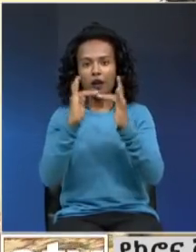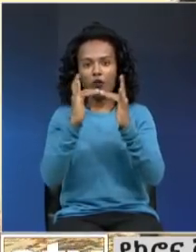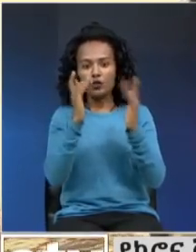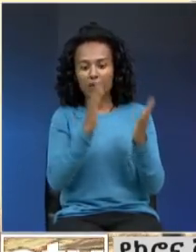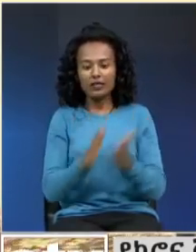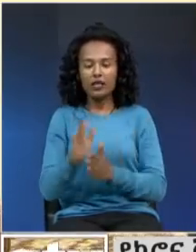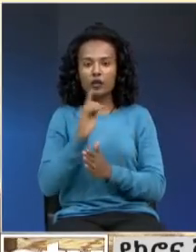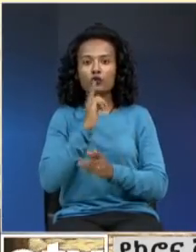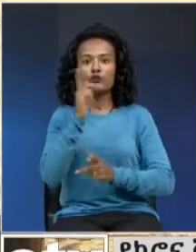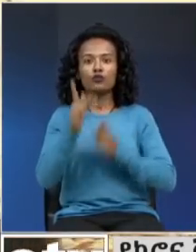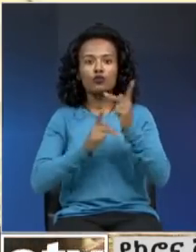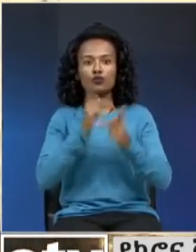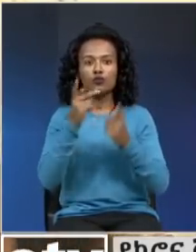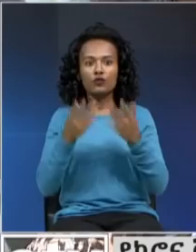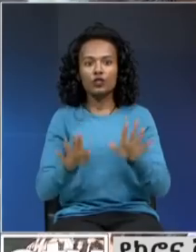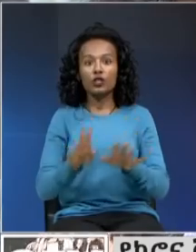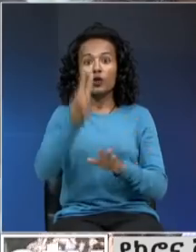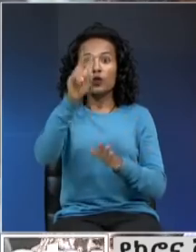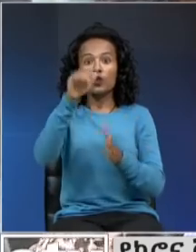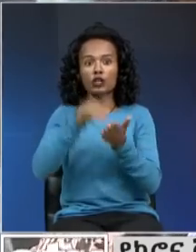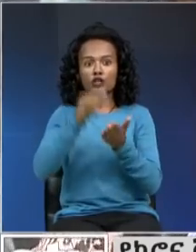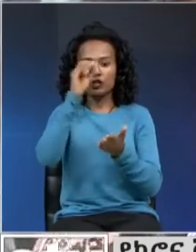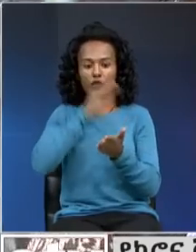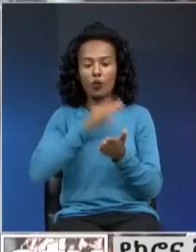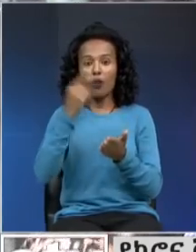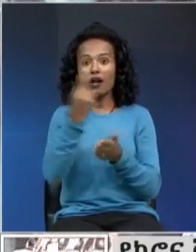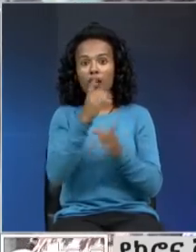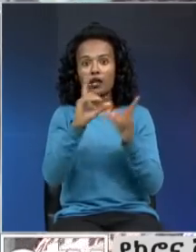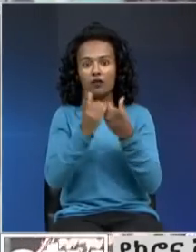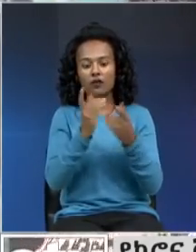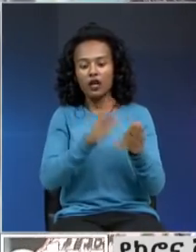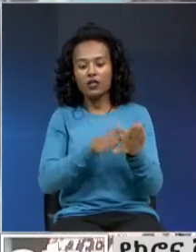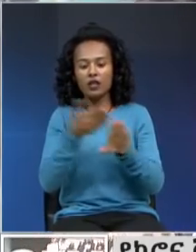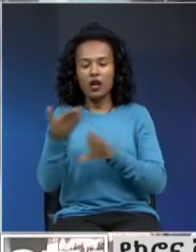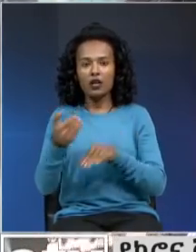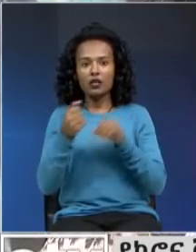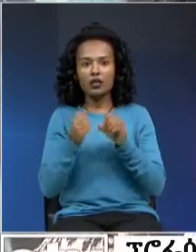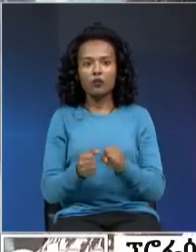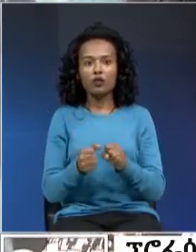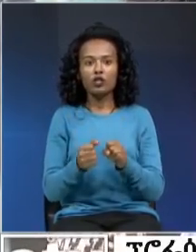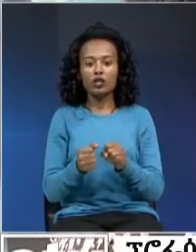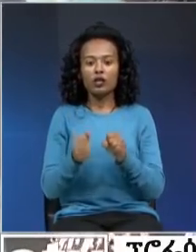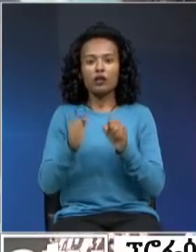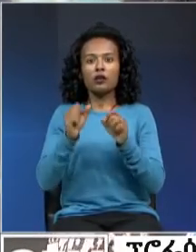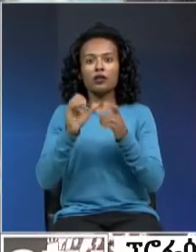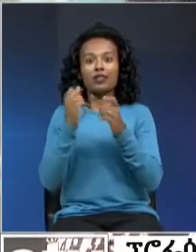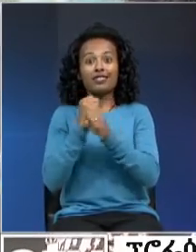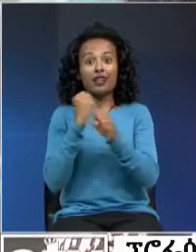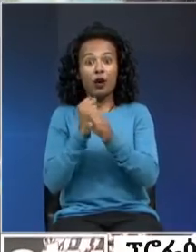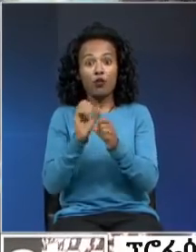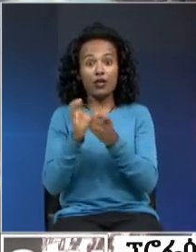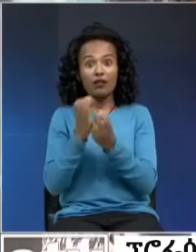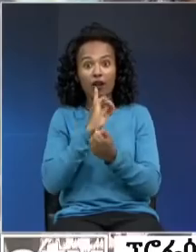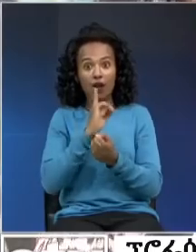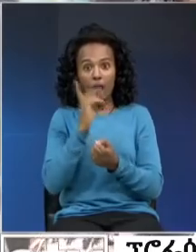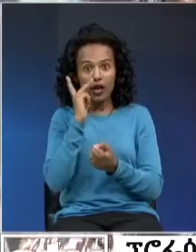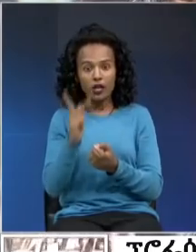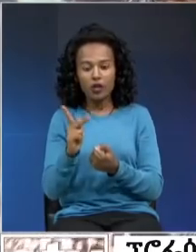ማዘጋጀቱንም ጎብኝቷል። 2000 ሰው በአንዳንድ ክፍል ሊያስተናግድ የሚችል ኢንፍራስትራክቸር ነው ያየነው፣ ዶርሚተሪዎች ነው